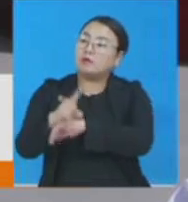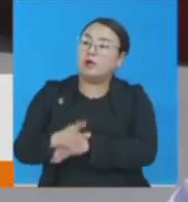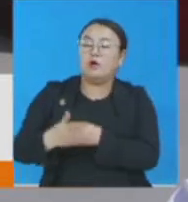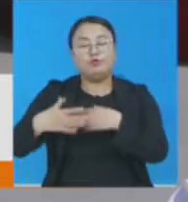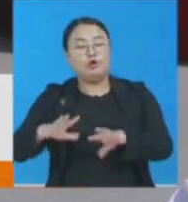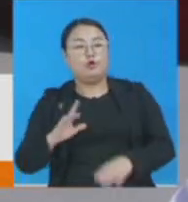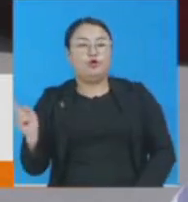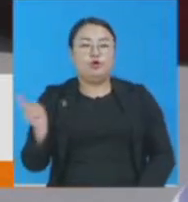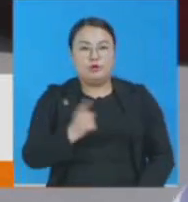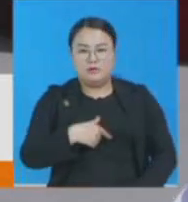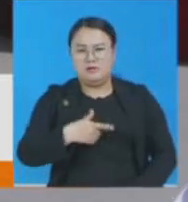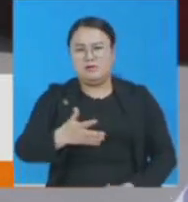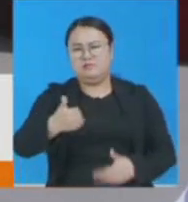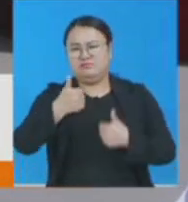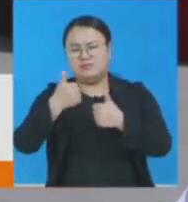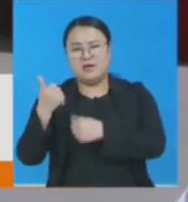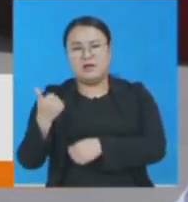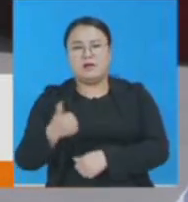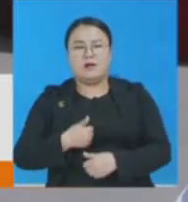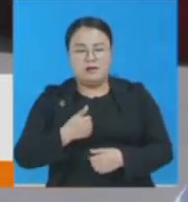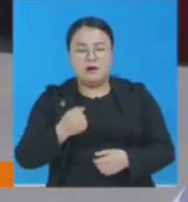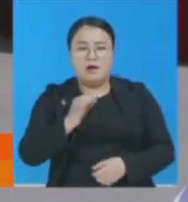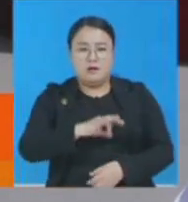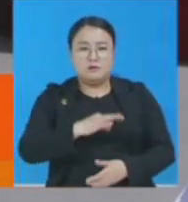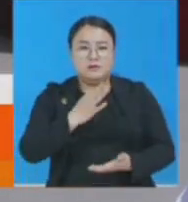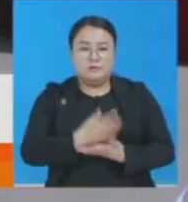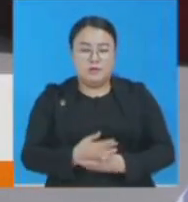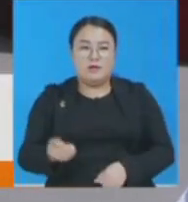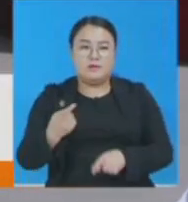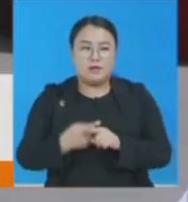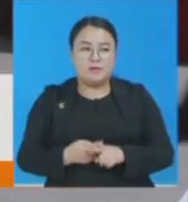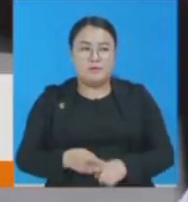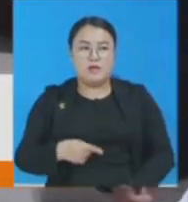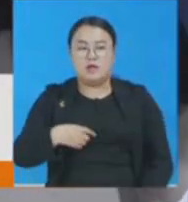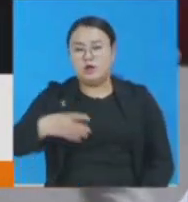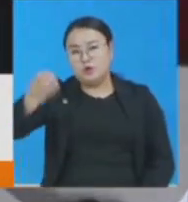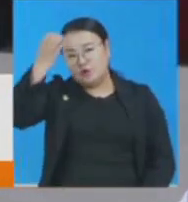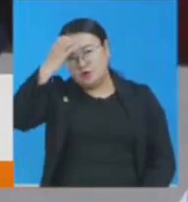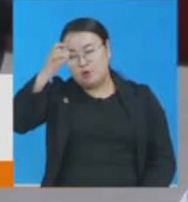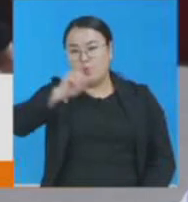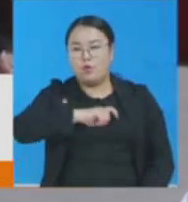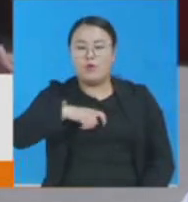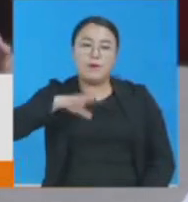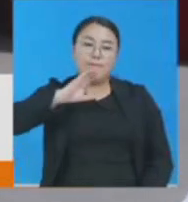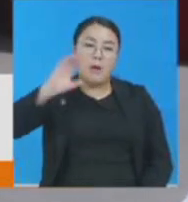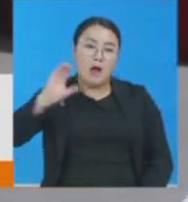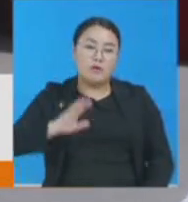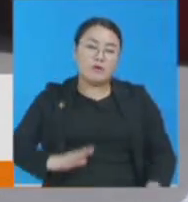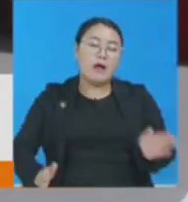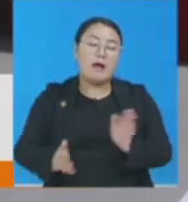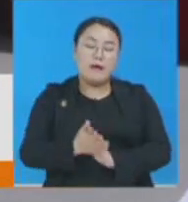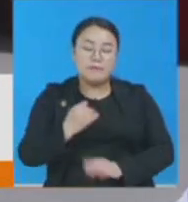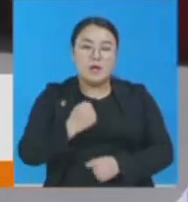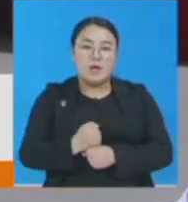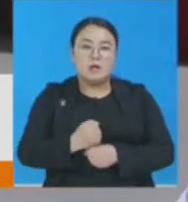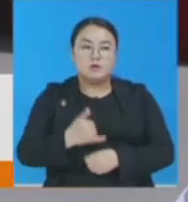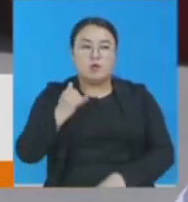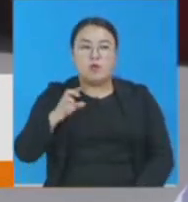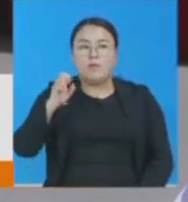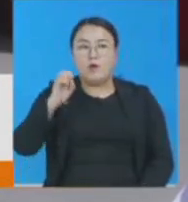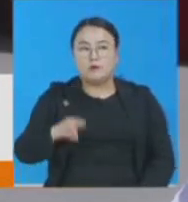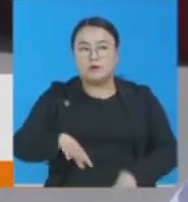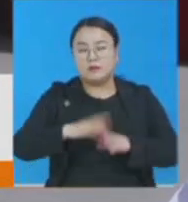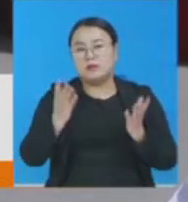маш том давуу тал болж байгаа. Мөн бид нар түр хувийн хөвшлийн түншлэлийн хүрээнд бас нийслэл Улаанбаатар хотод